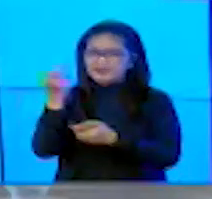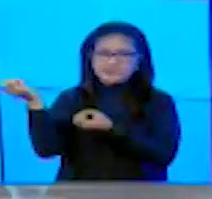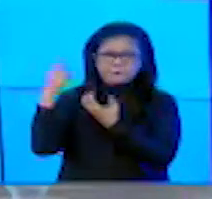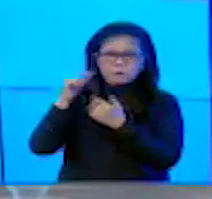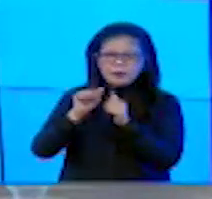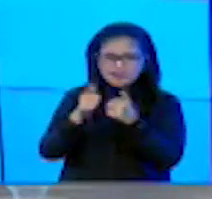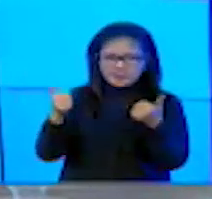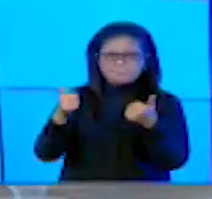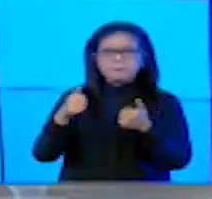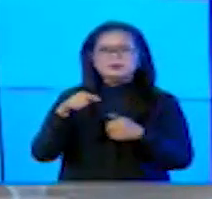di sini news.com